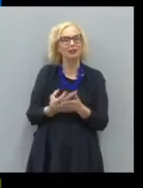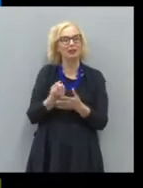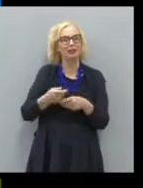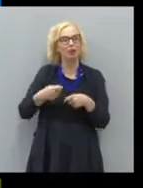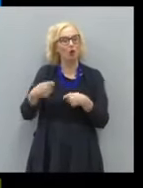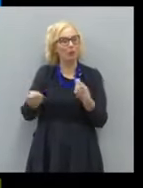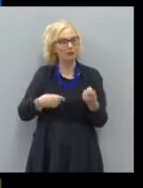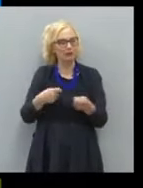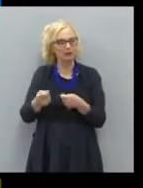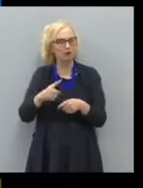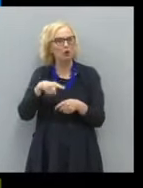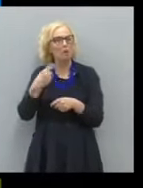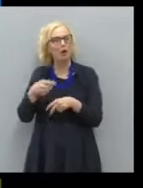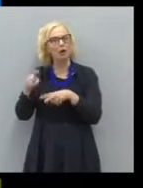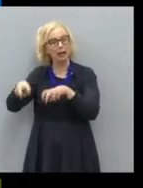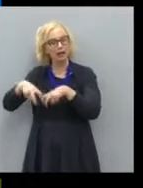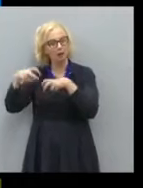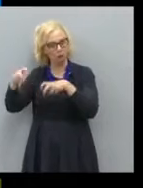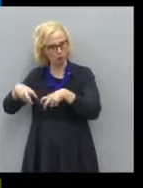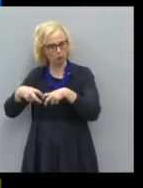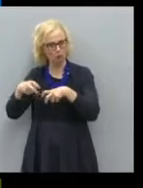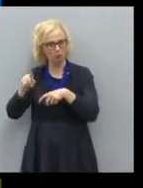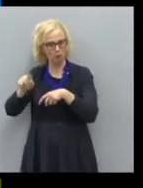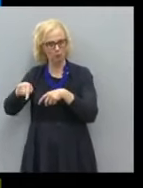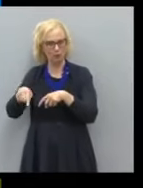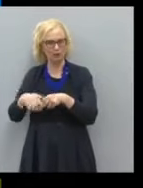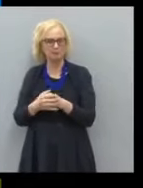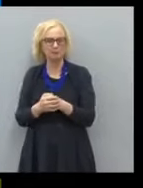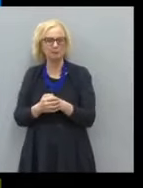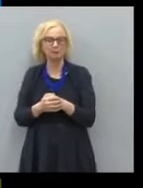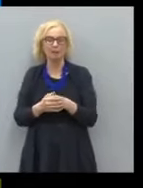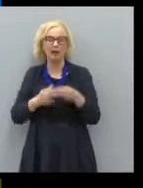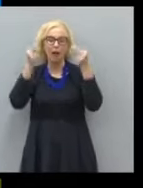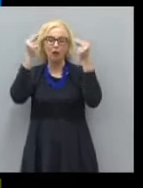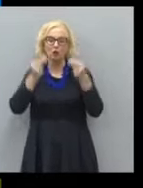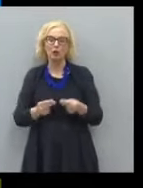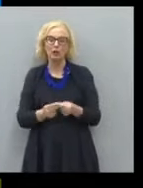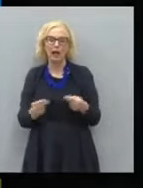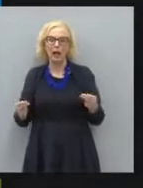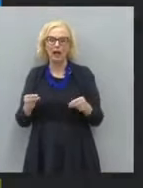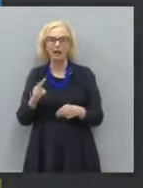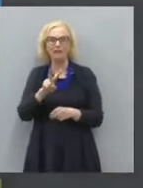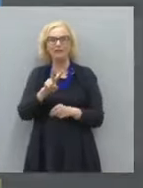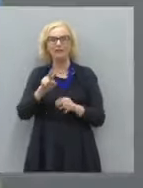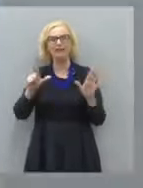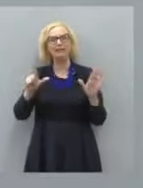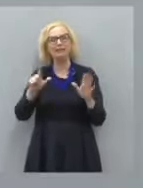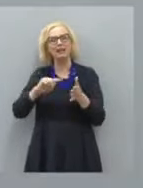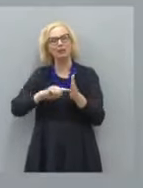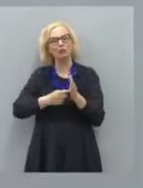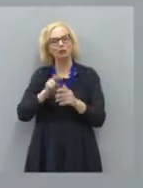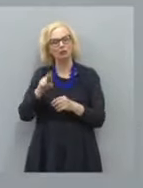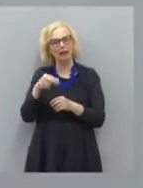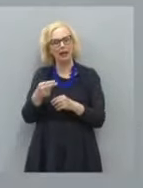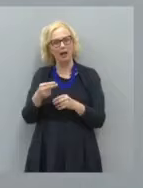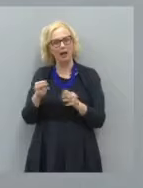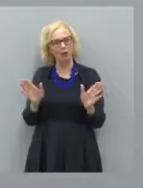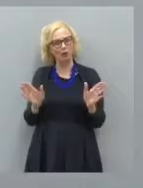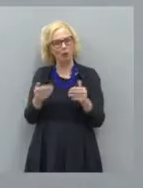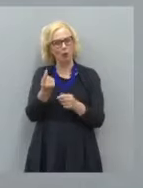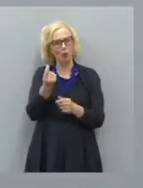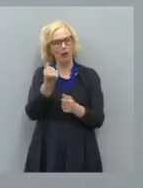agricoltura particolare per cooperative agricole totale fa circa 27 milioni di euro per il comparto dell'economia